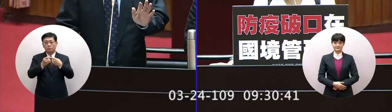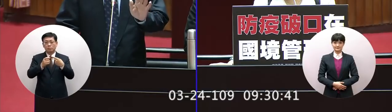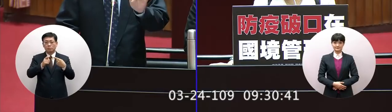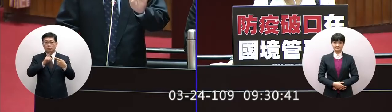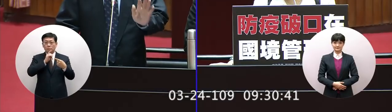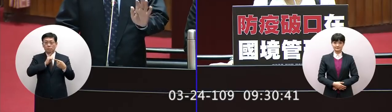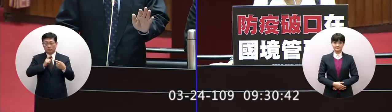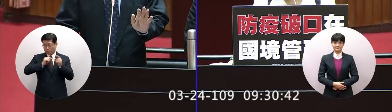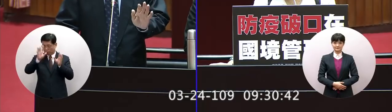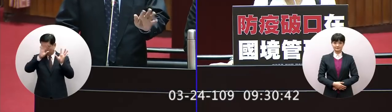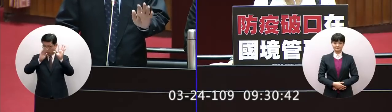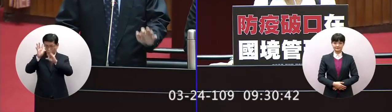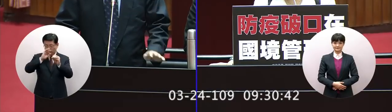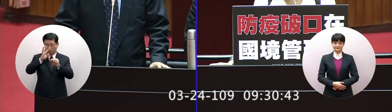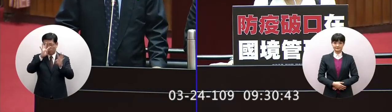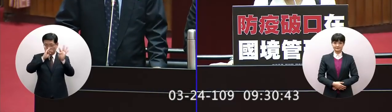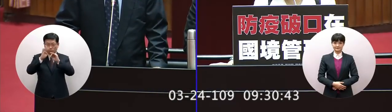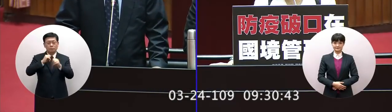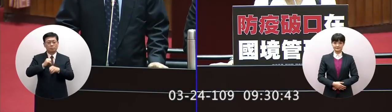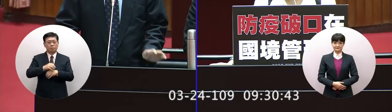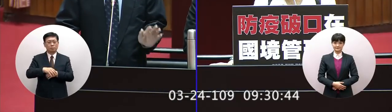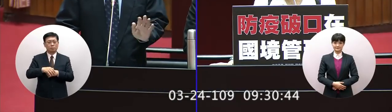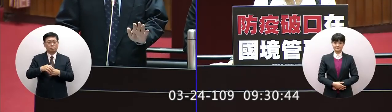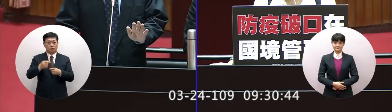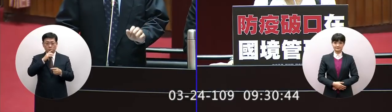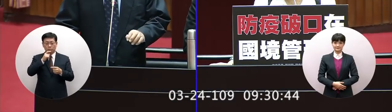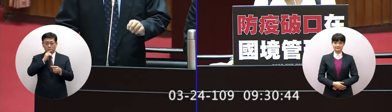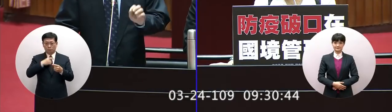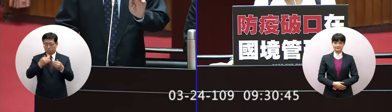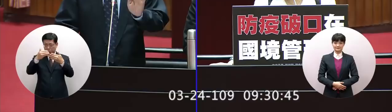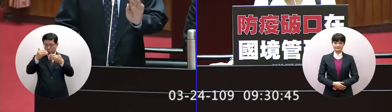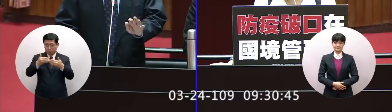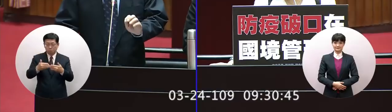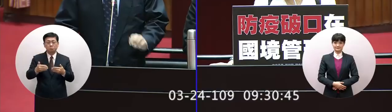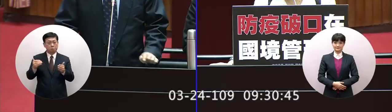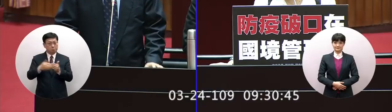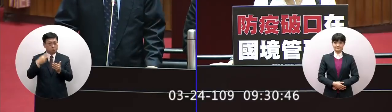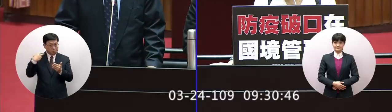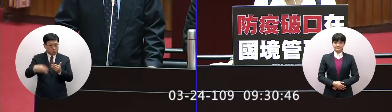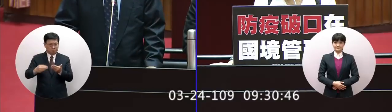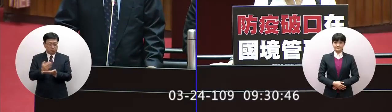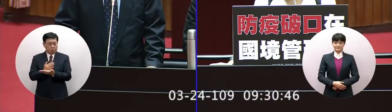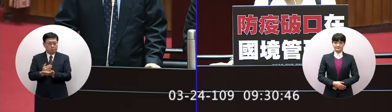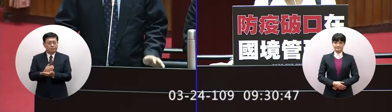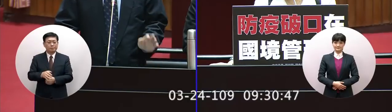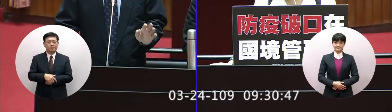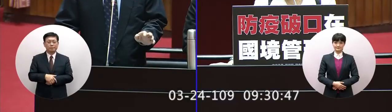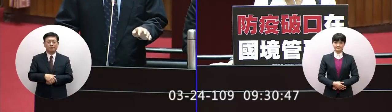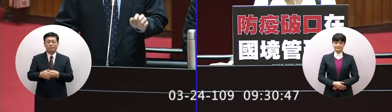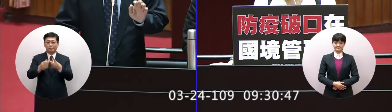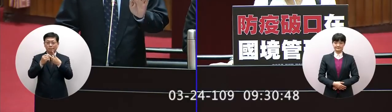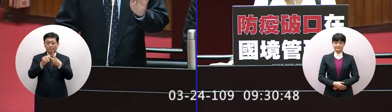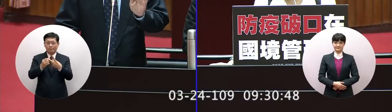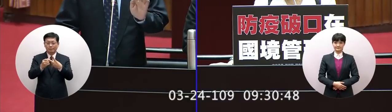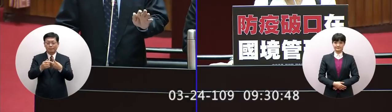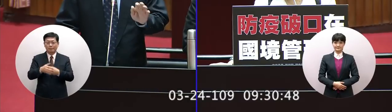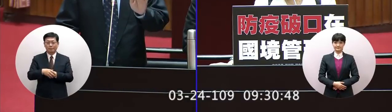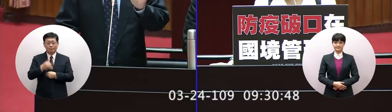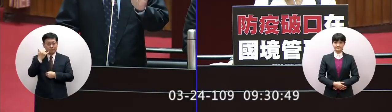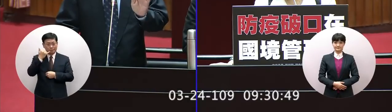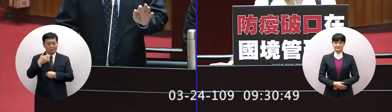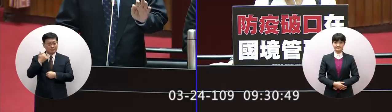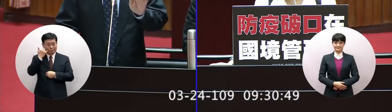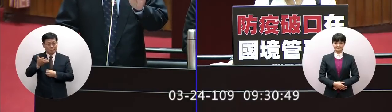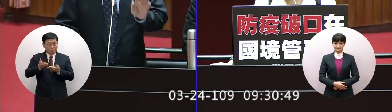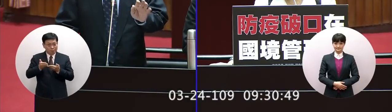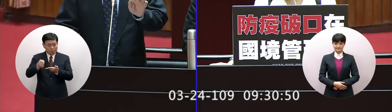做情资的加强的收报，做交叉的比对，然后做分析研判。那第二个呢，我们把海上